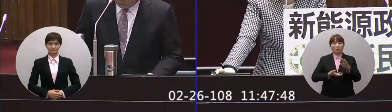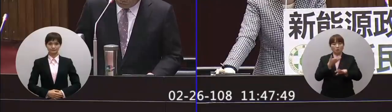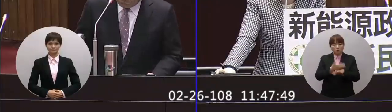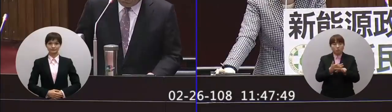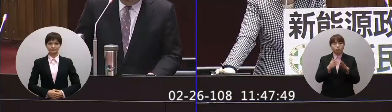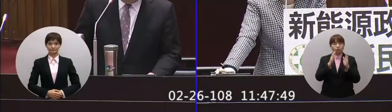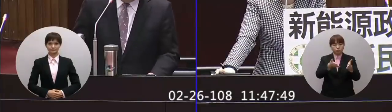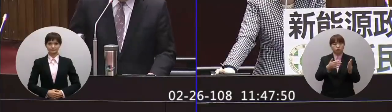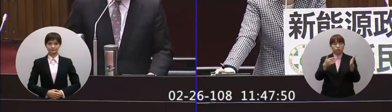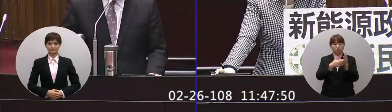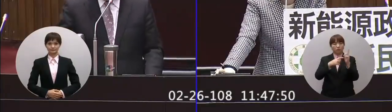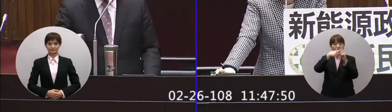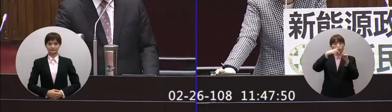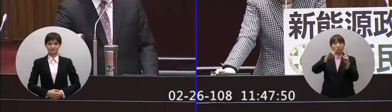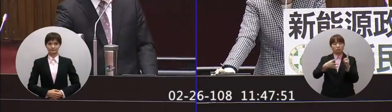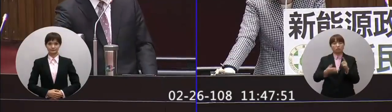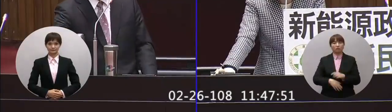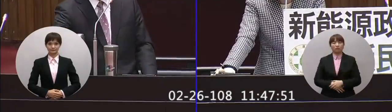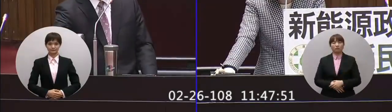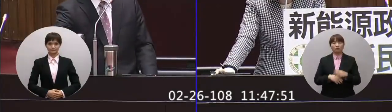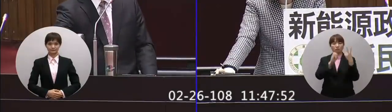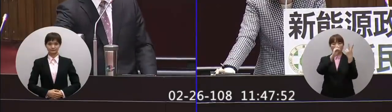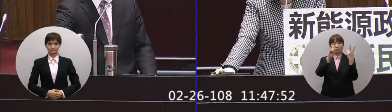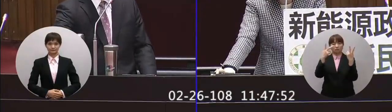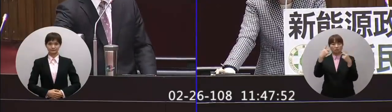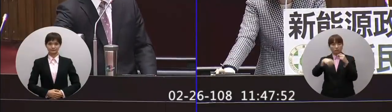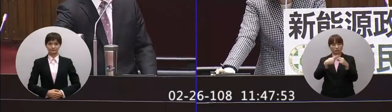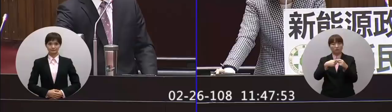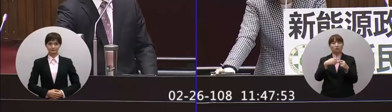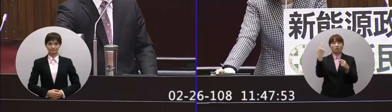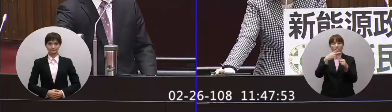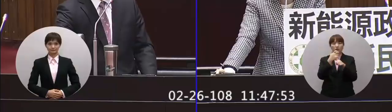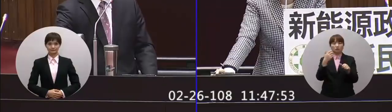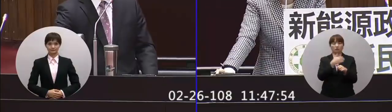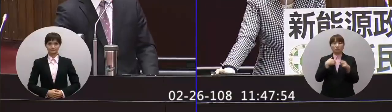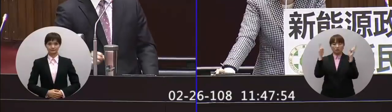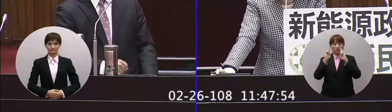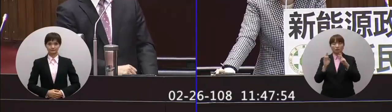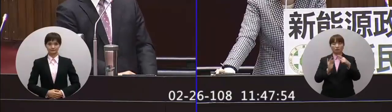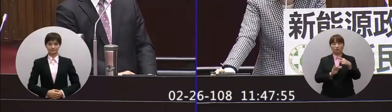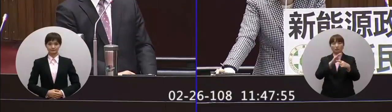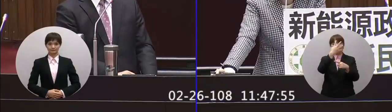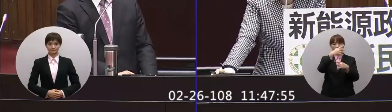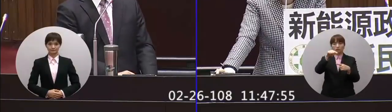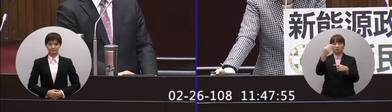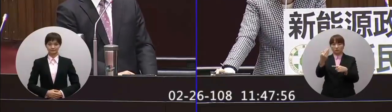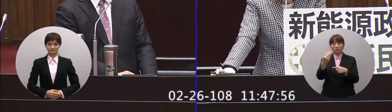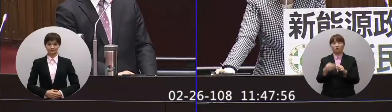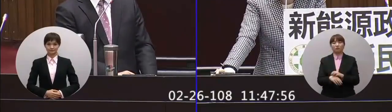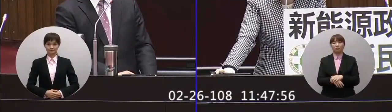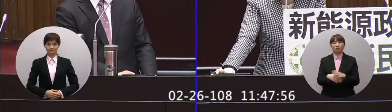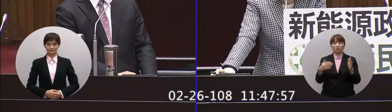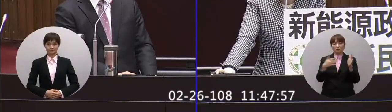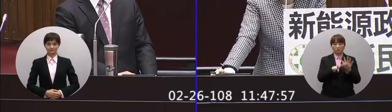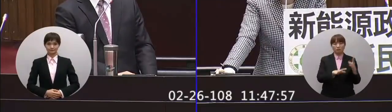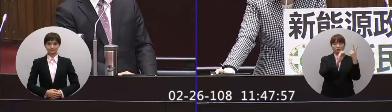力发展到什么样的阶段？2017年再生能源的发电总发电量4.9%，